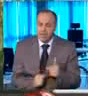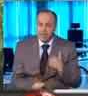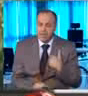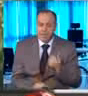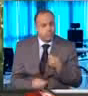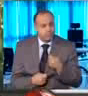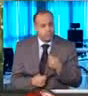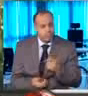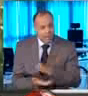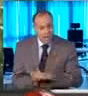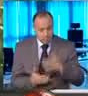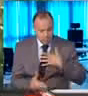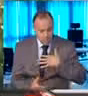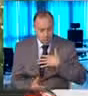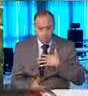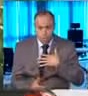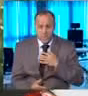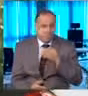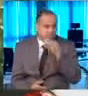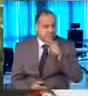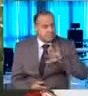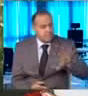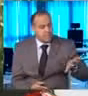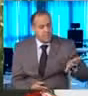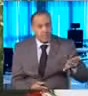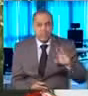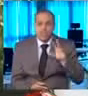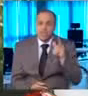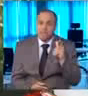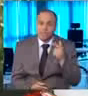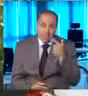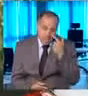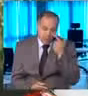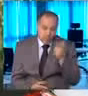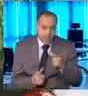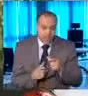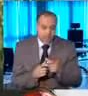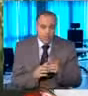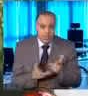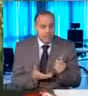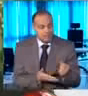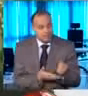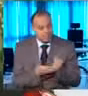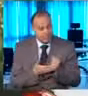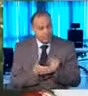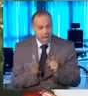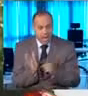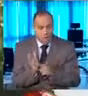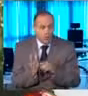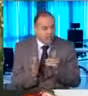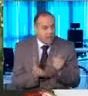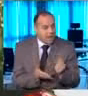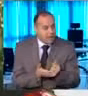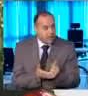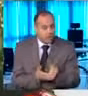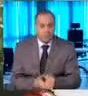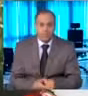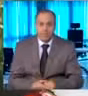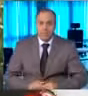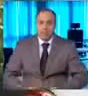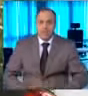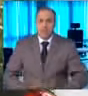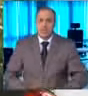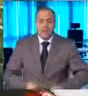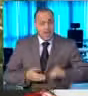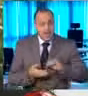يستثمروا في أراضيهم اللي هي ماهيش مستغلة، وكيفاش نشوفوا مع الدولة كيفاش نجم تسهل لهم الإجراءات، خاصة للإجراءات